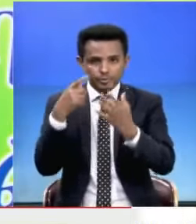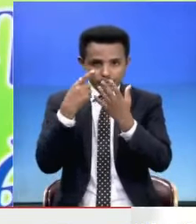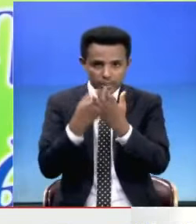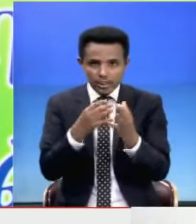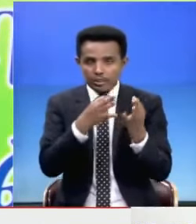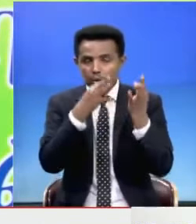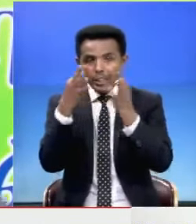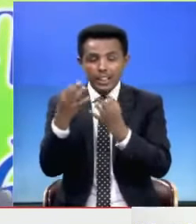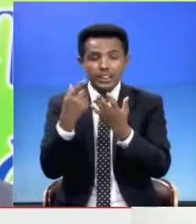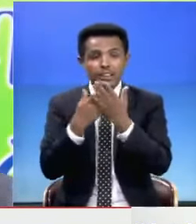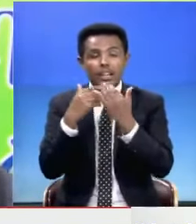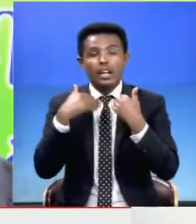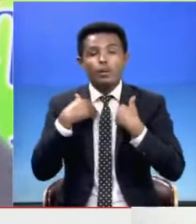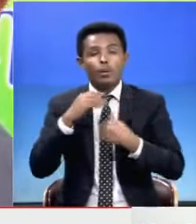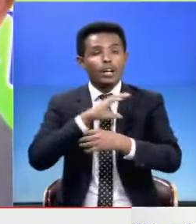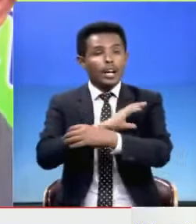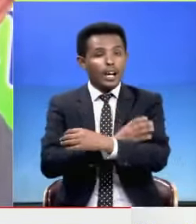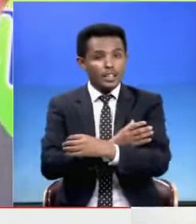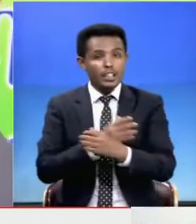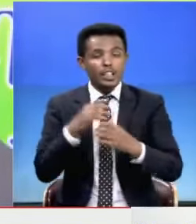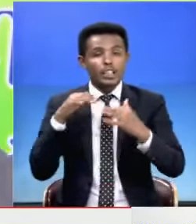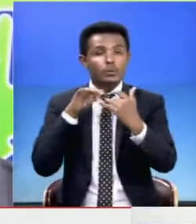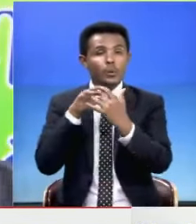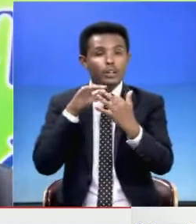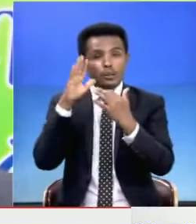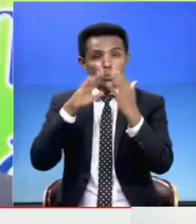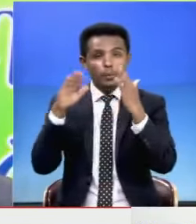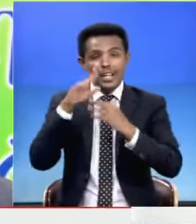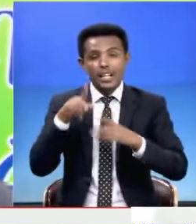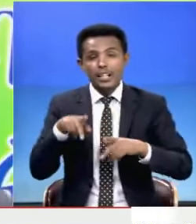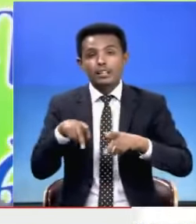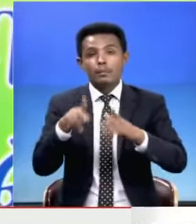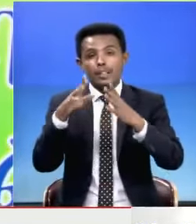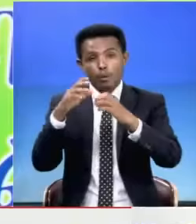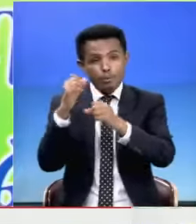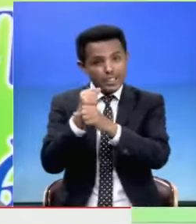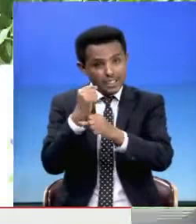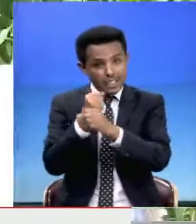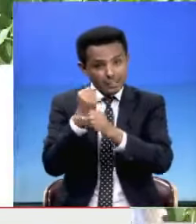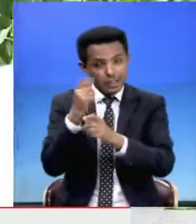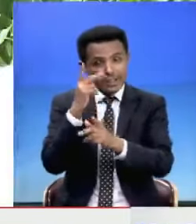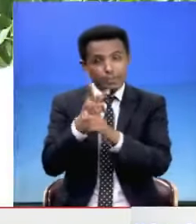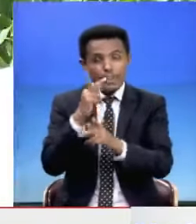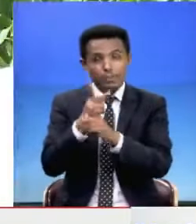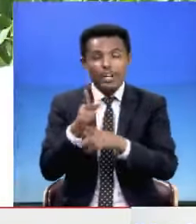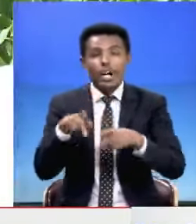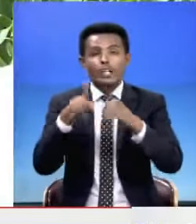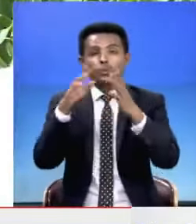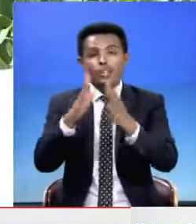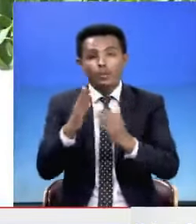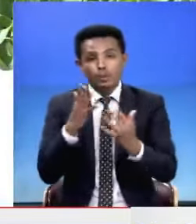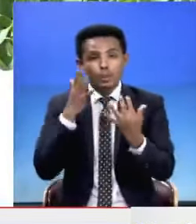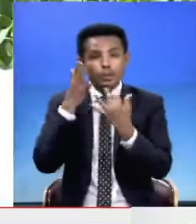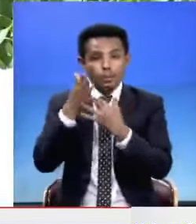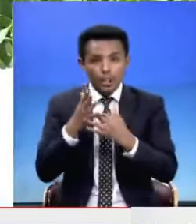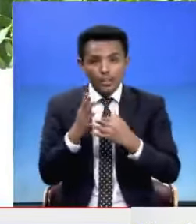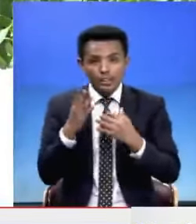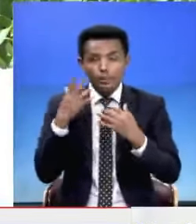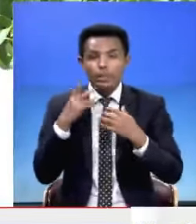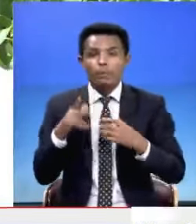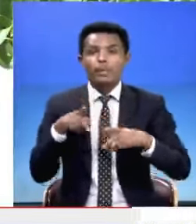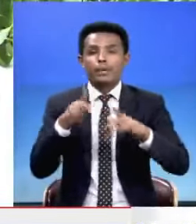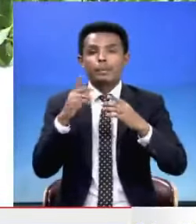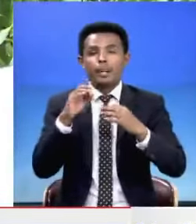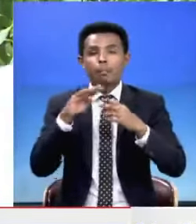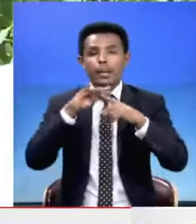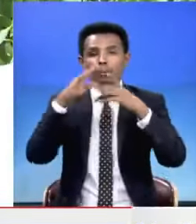ይህንን ለማካካስ እዚህ ያለው ኃይል ከጦርነቱ በላይ ግብርናውን የበለጠ ለማሳደግ መስራት ይጠበቅበታል ማለት ነው። አርሶ አደሮች በበኩላቸው በግብርና ባለሙያዎች ምክረ